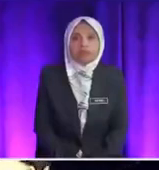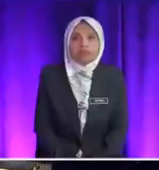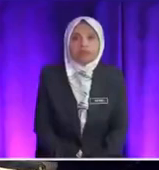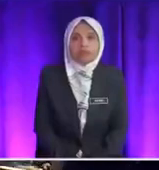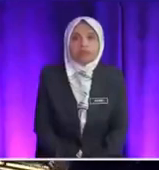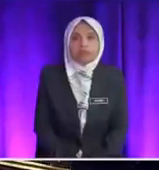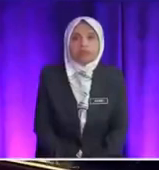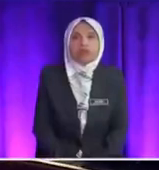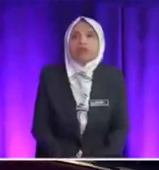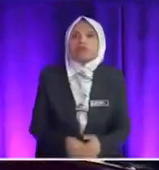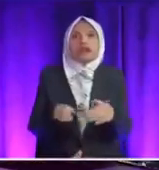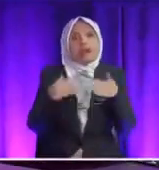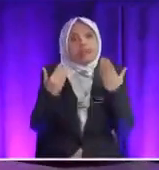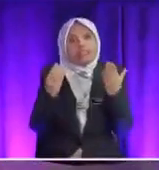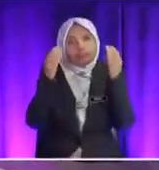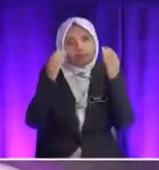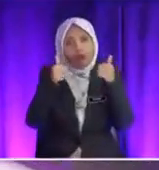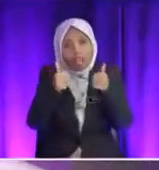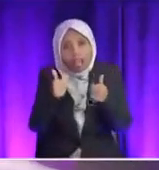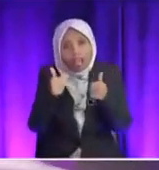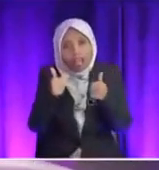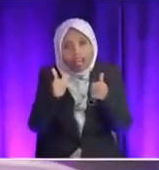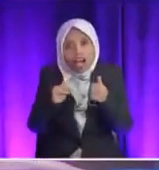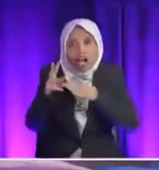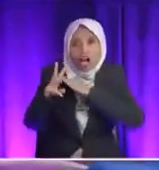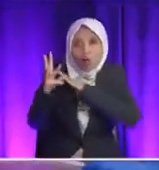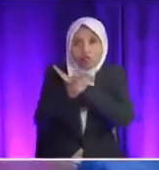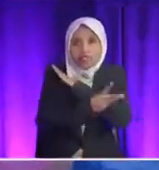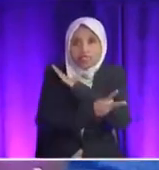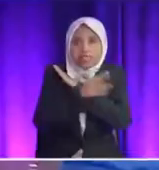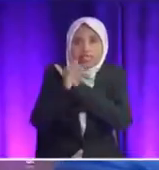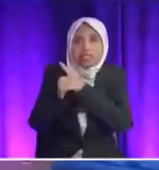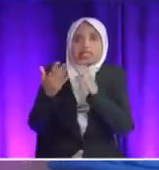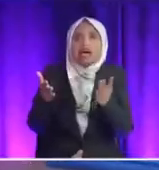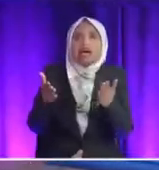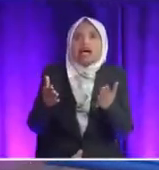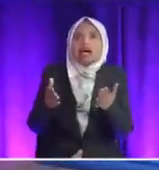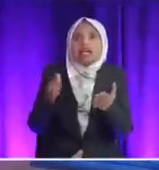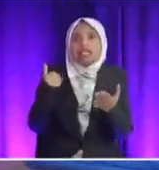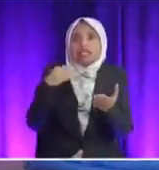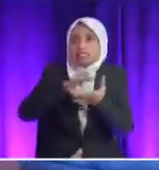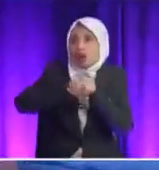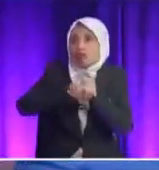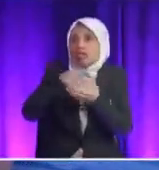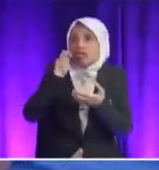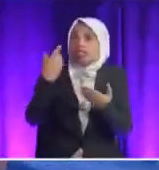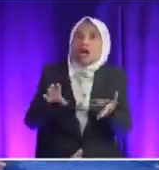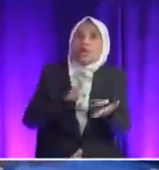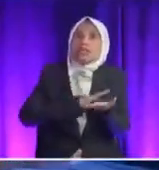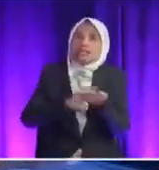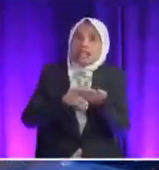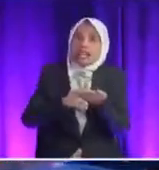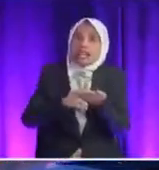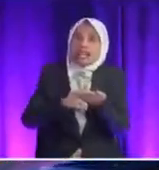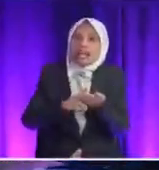hati dan jiwamu sih maksudnya kawasan yang kita udah ngebahas about hilang Sabunnya jadi bekas Sulawesi